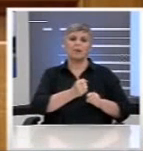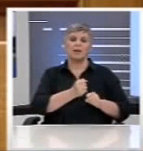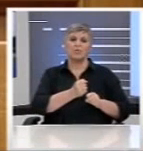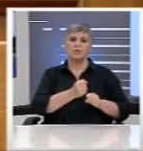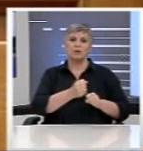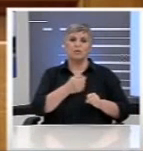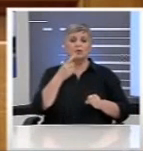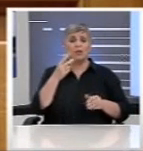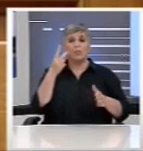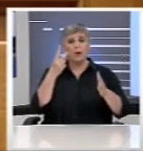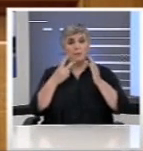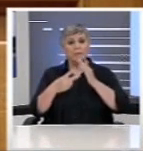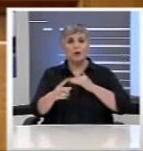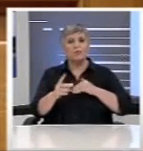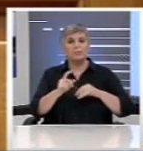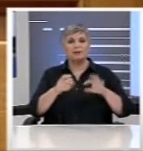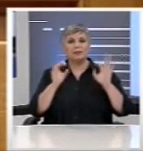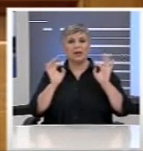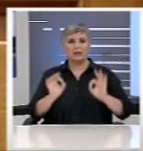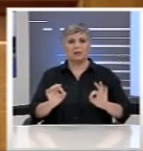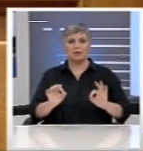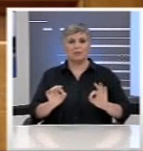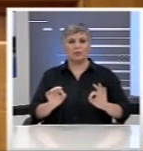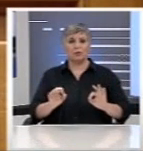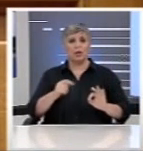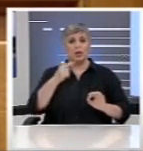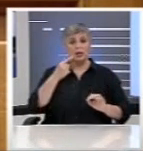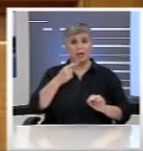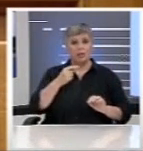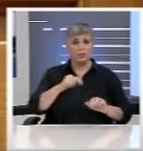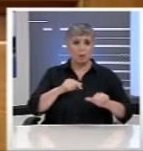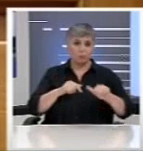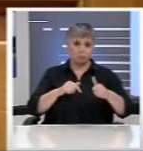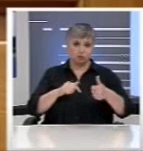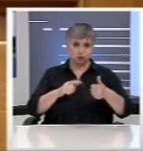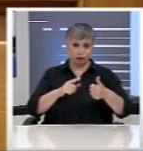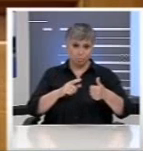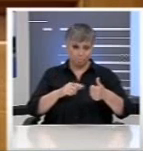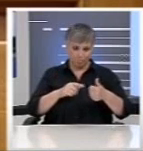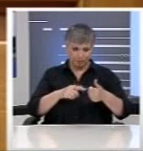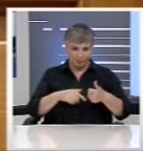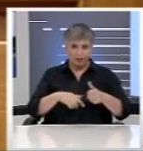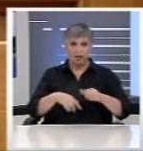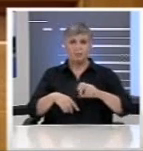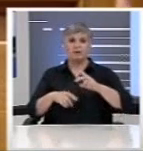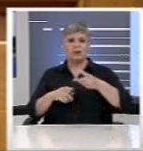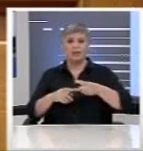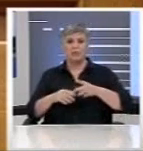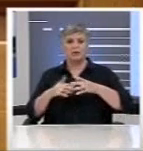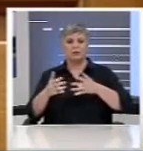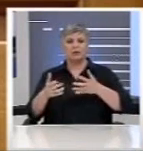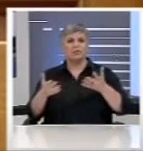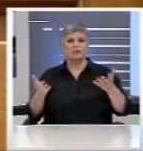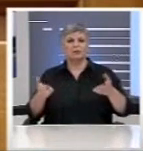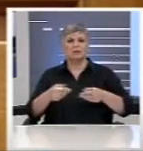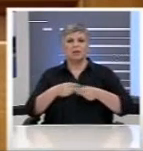έναντι αποτελεσμάτων και να προσθέσουμε και τον πρώτο δανεισμό? Να μην πάμε, γιατί ο λογαριασμός θα γίνει σαν τον πύραυλο που